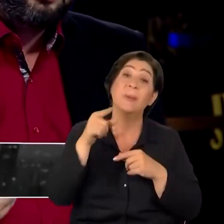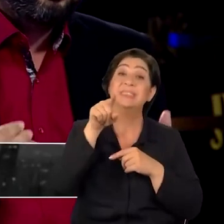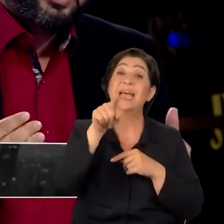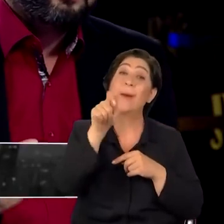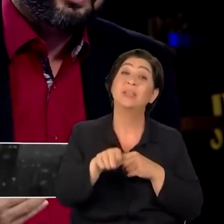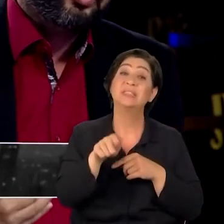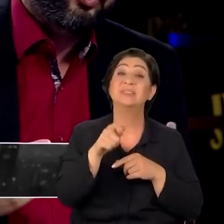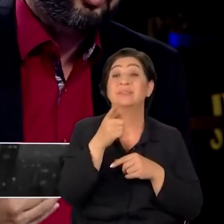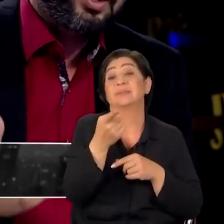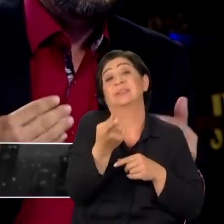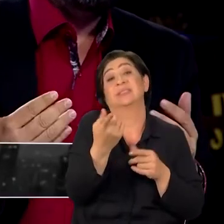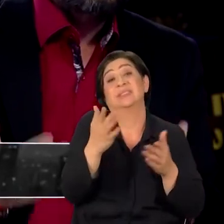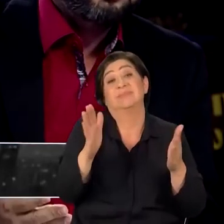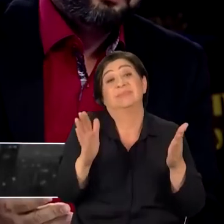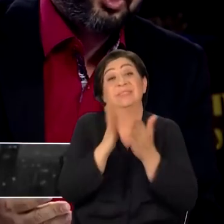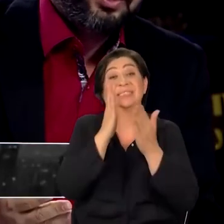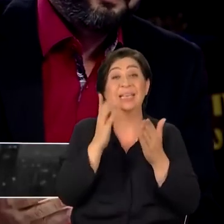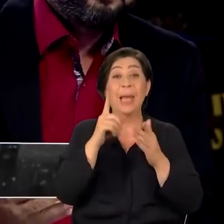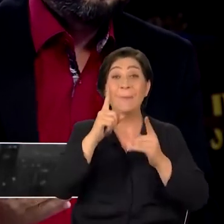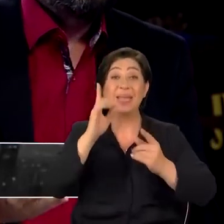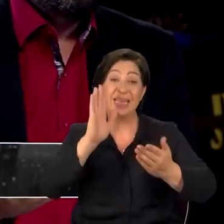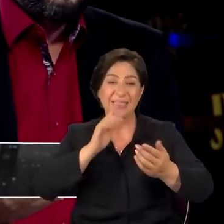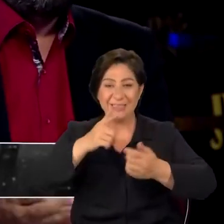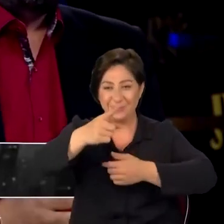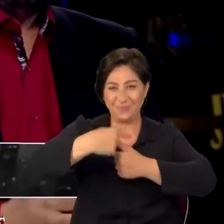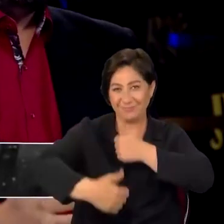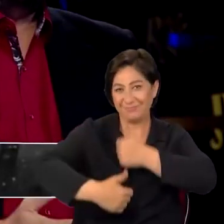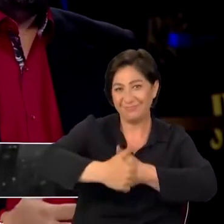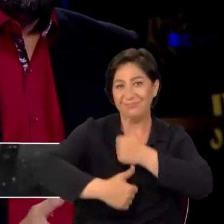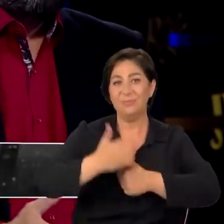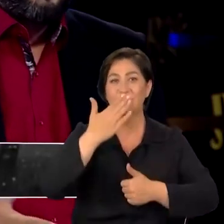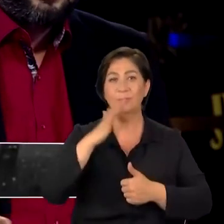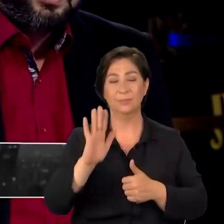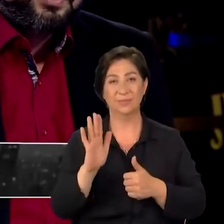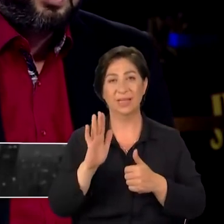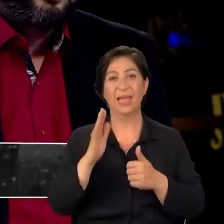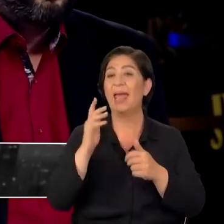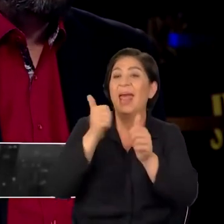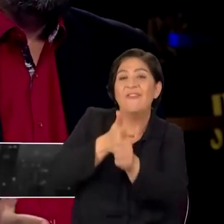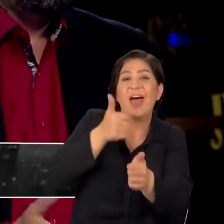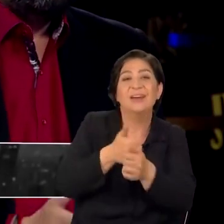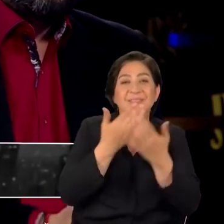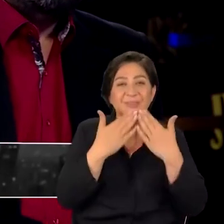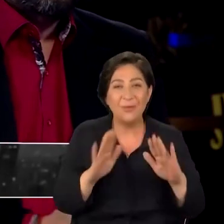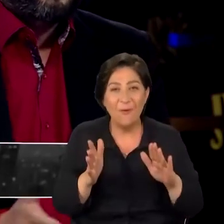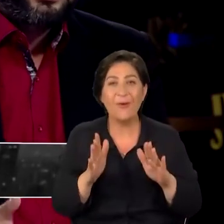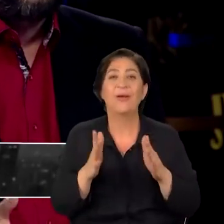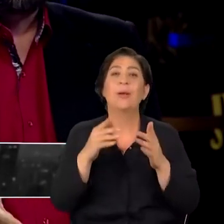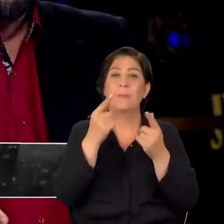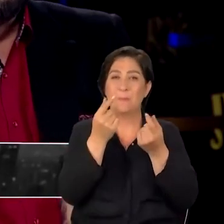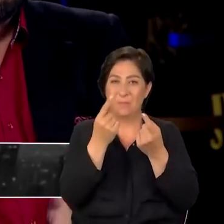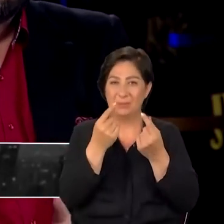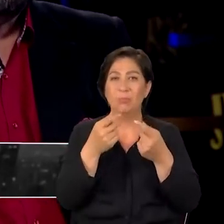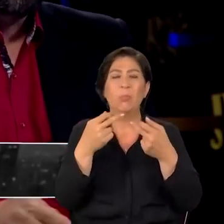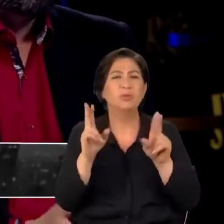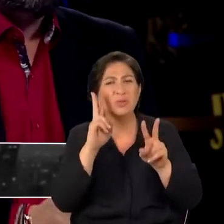düşünüyorsanız o halde bu yaptığınız oldukça antidemokratik bir şey. Kıstasların kalmadığı bir dünya. Şimdi burada referansların kalmıyor. O